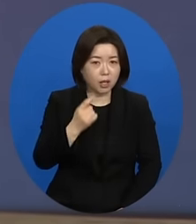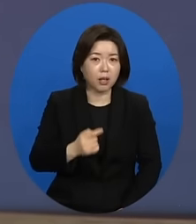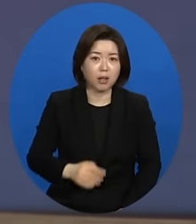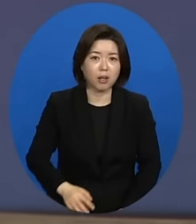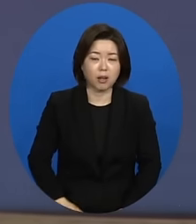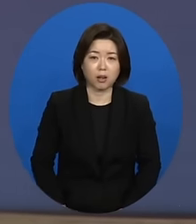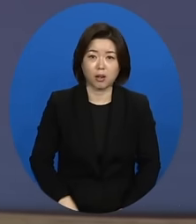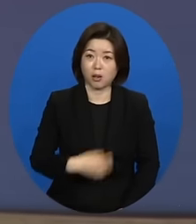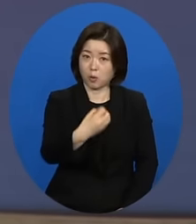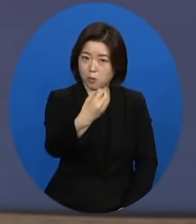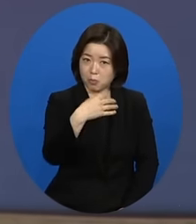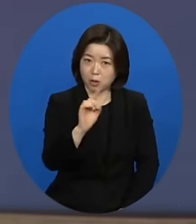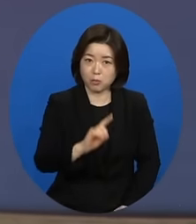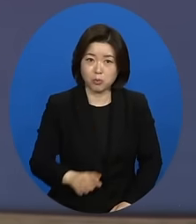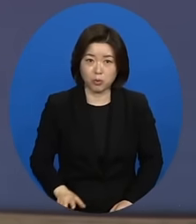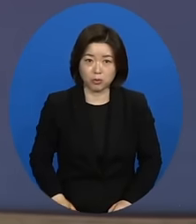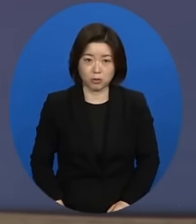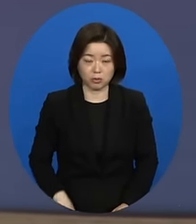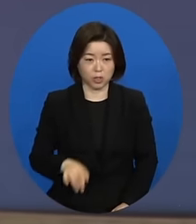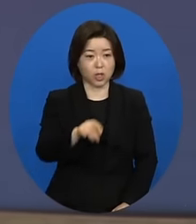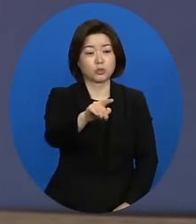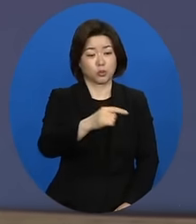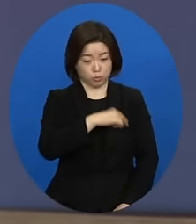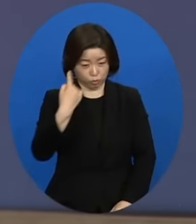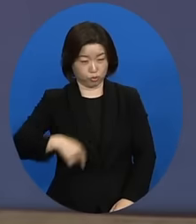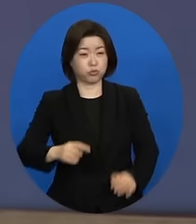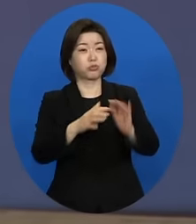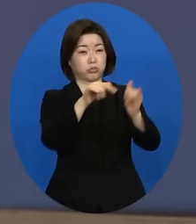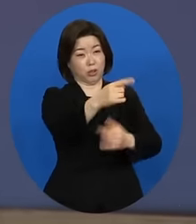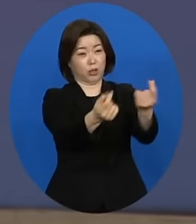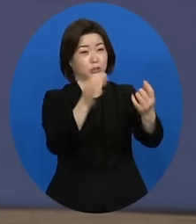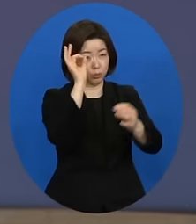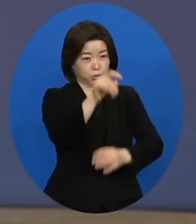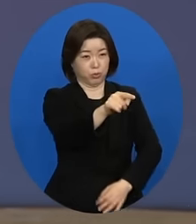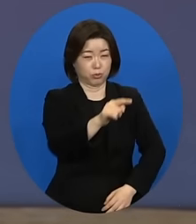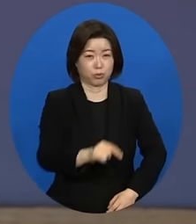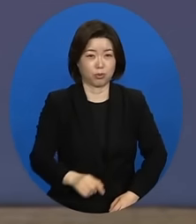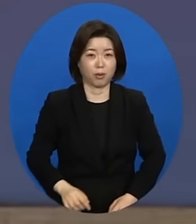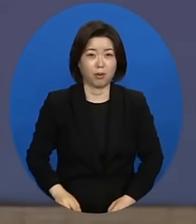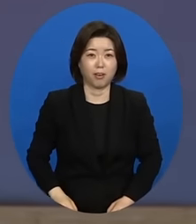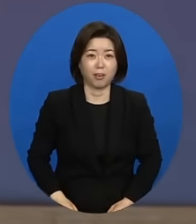그랬더니 하는 말, 너 중국놈처럼 생겼잖아.